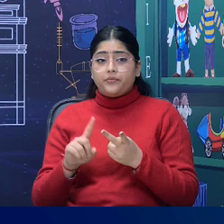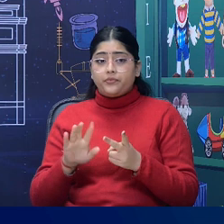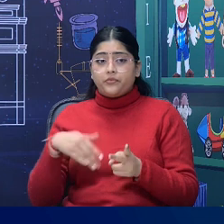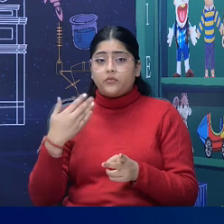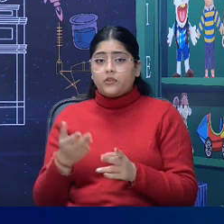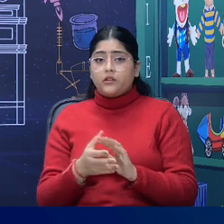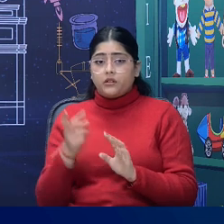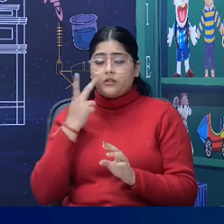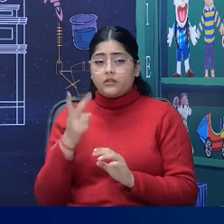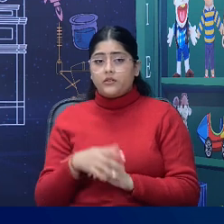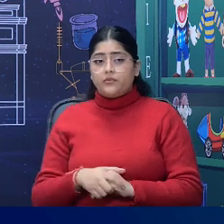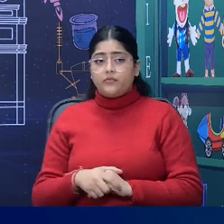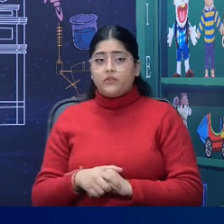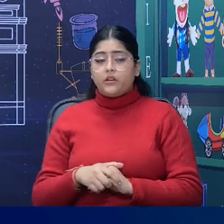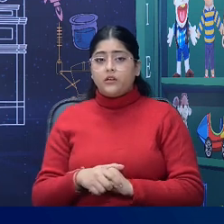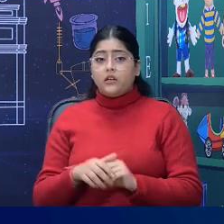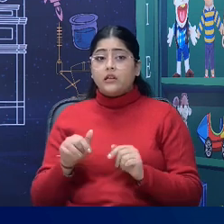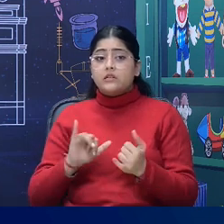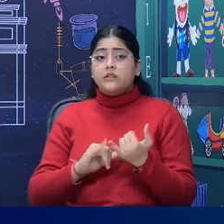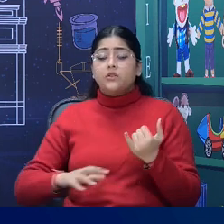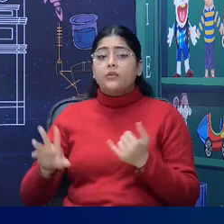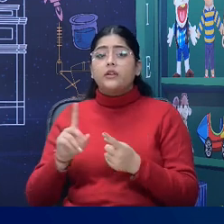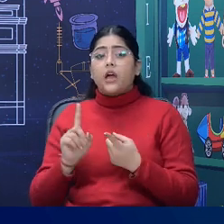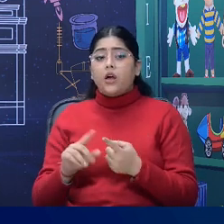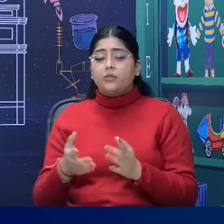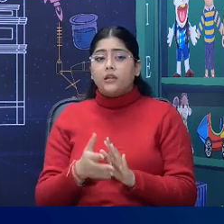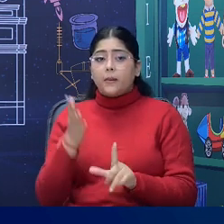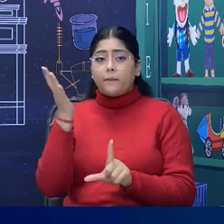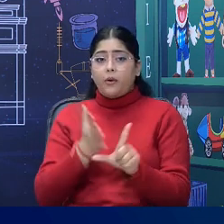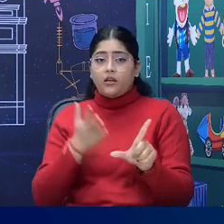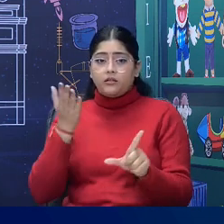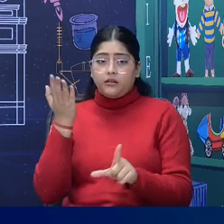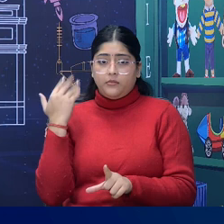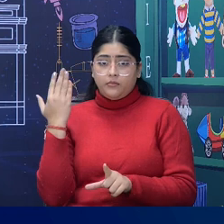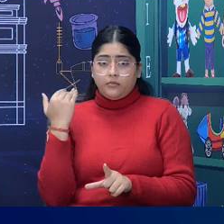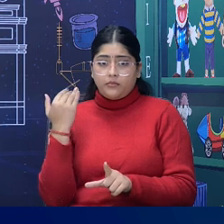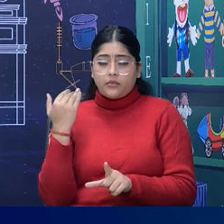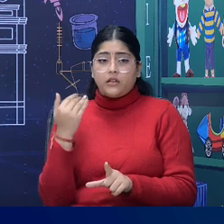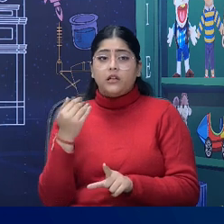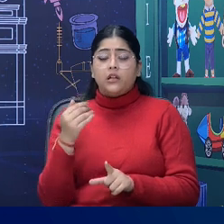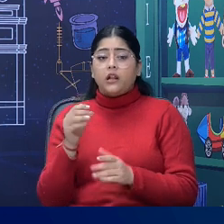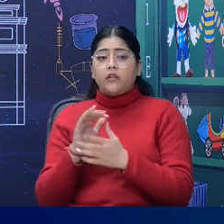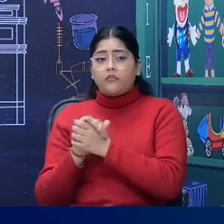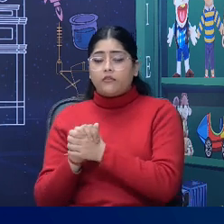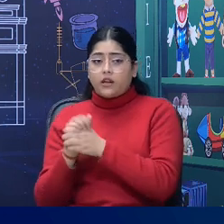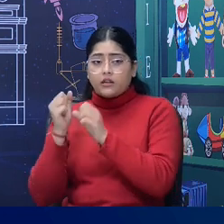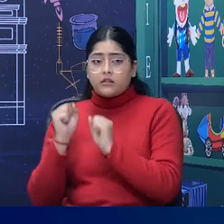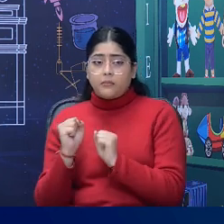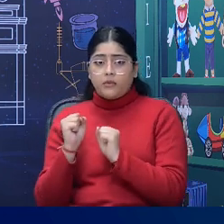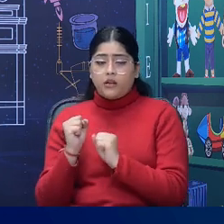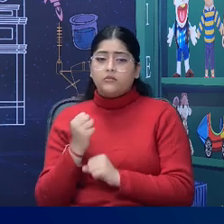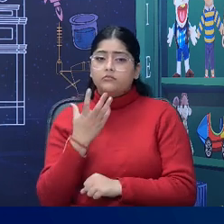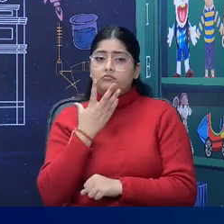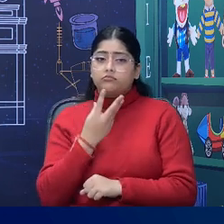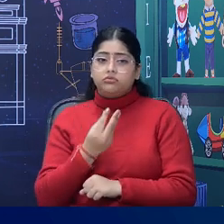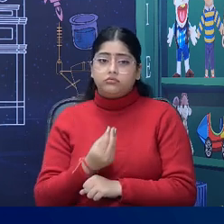उसका जीवन बदल दिया अब वह व्यक्ति बता रहा है कि 5 साल पहले दोस्त के साथ हताश बैठे हुए एक सवाल खड़ा हुआ अक्सर हम लोग दोस्तों